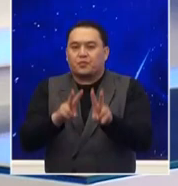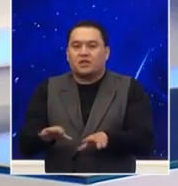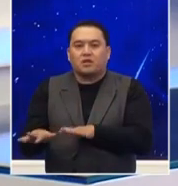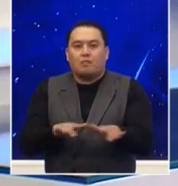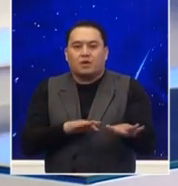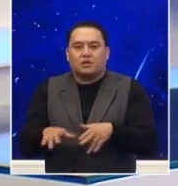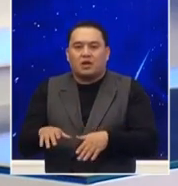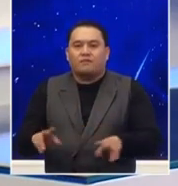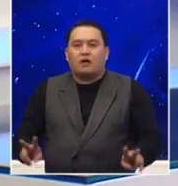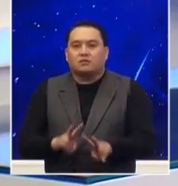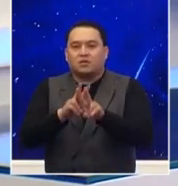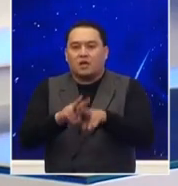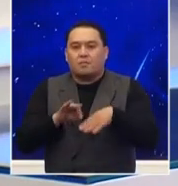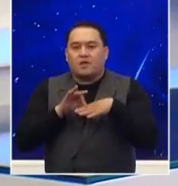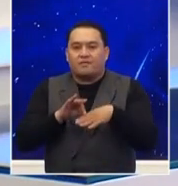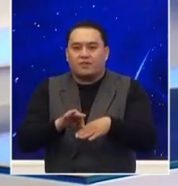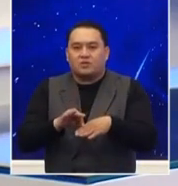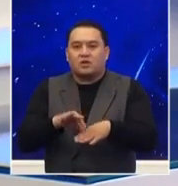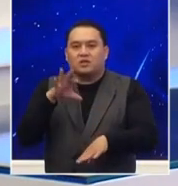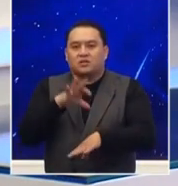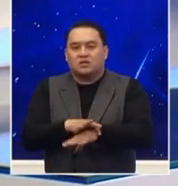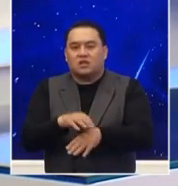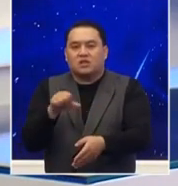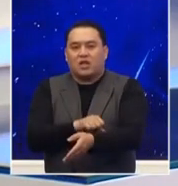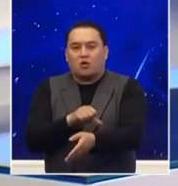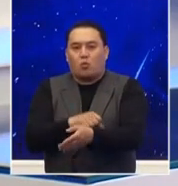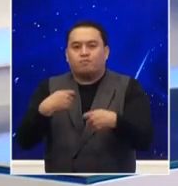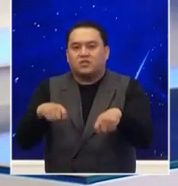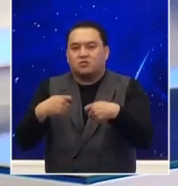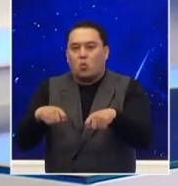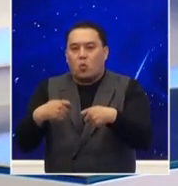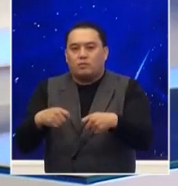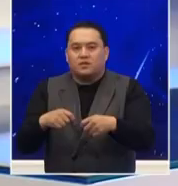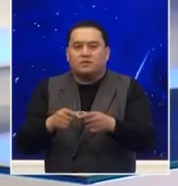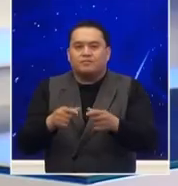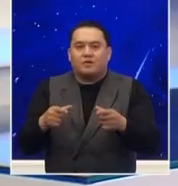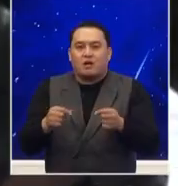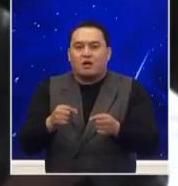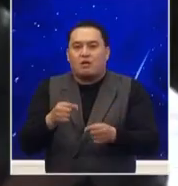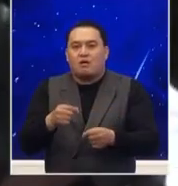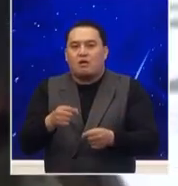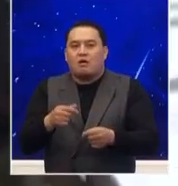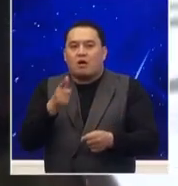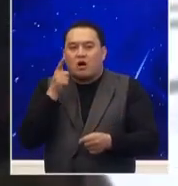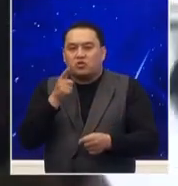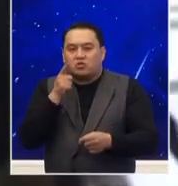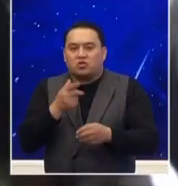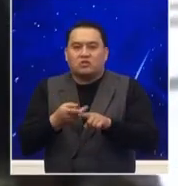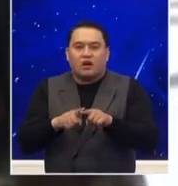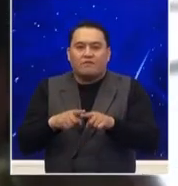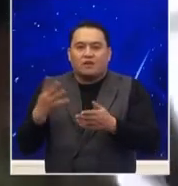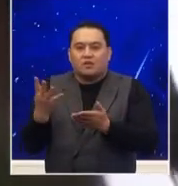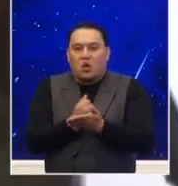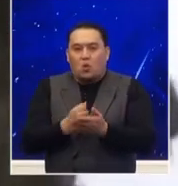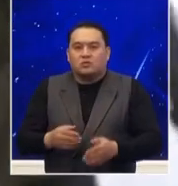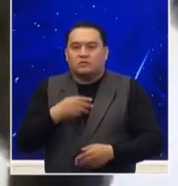Спецоперация прошла в Нур-Султане, сообщает закон КИЗ. Задержан наркоторговец. 13 полиэтиленовых пакетов с гашишем обнаружили в сумке преступника